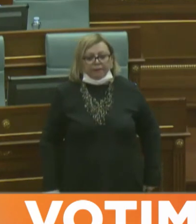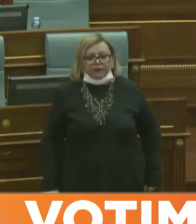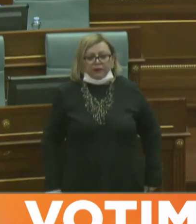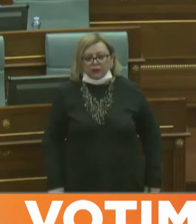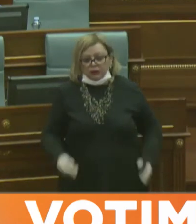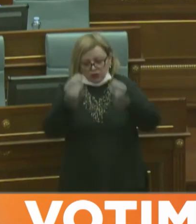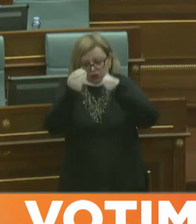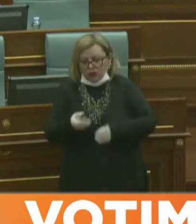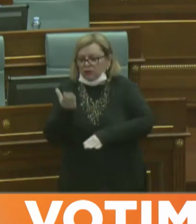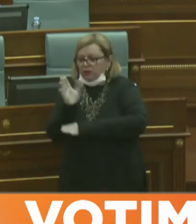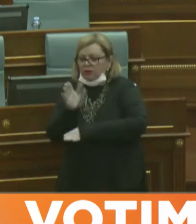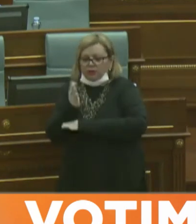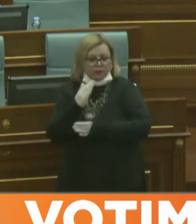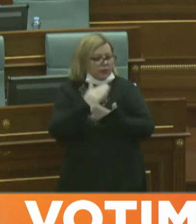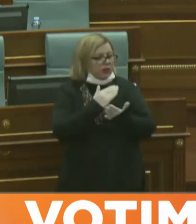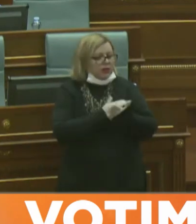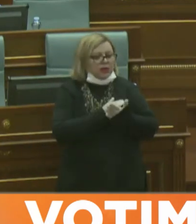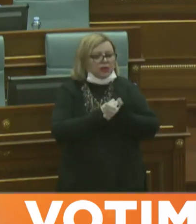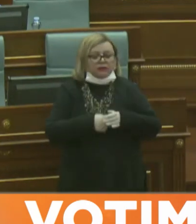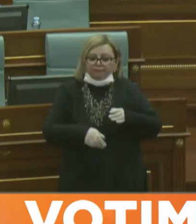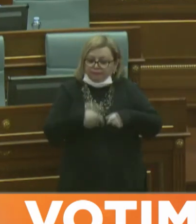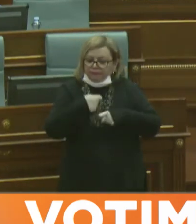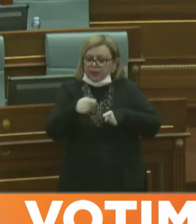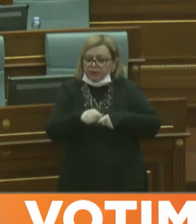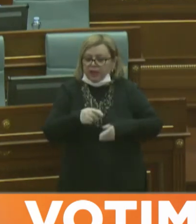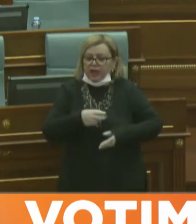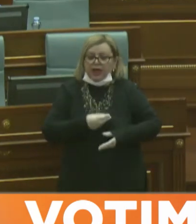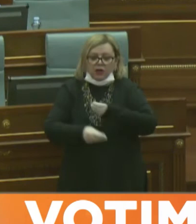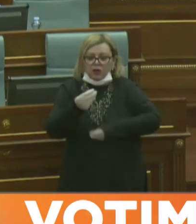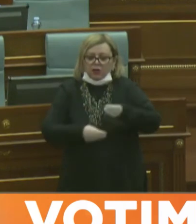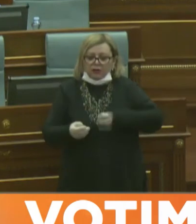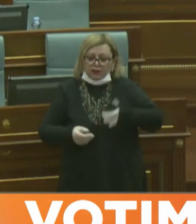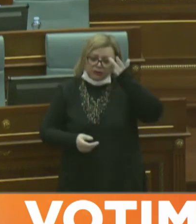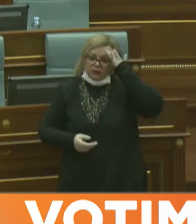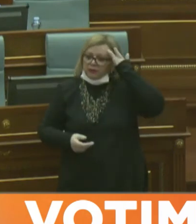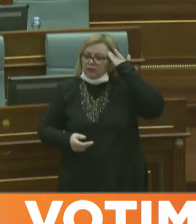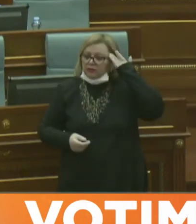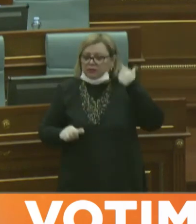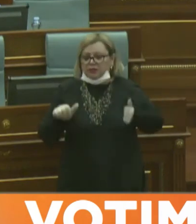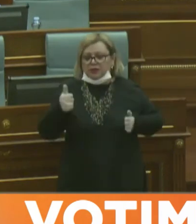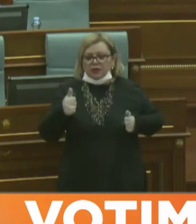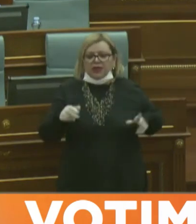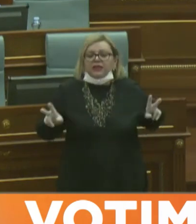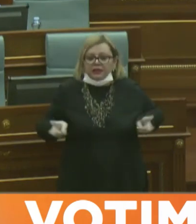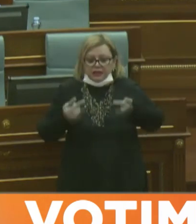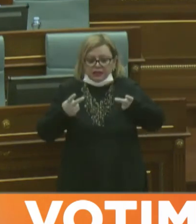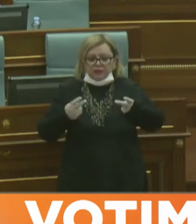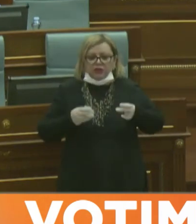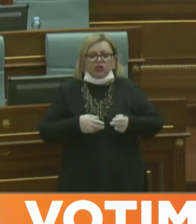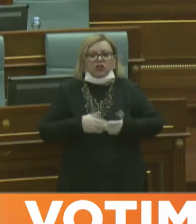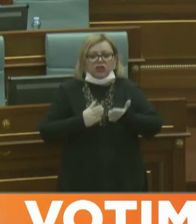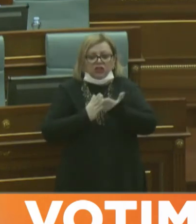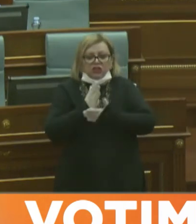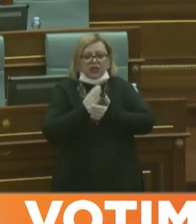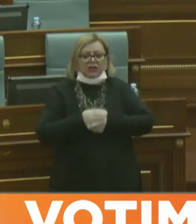Të nderuar deputet, programi për rimëkëmbje ekonomike do të përfshijë në një lehtësimin e qasjes në